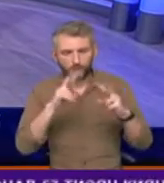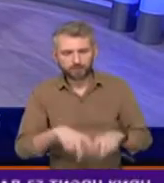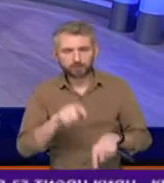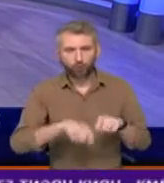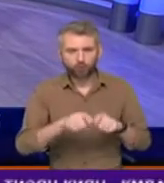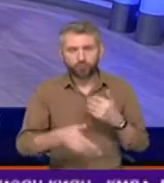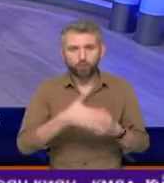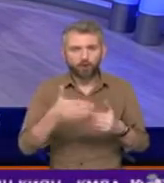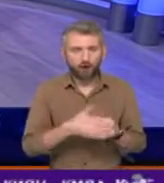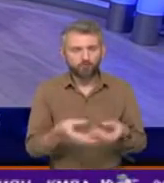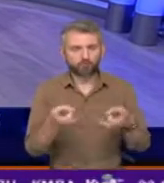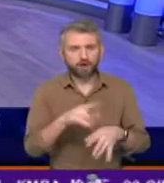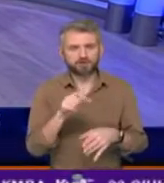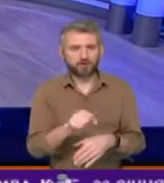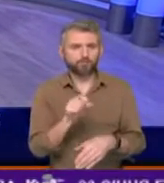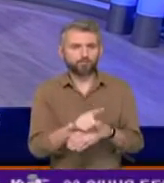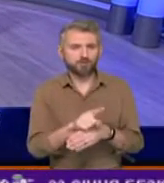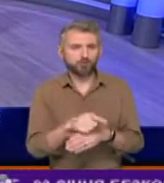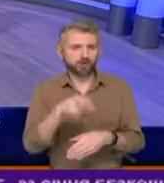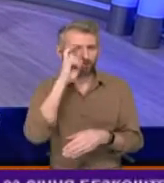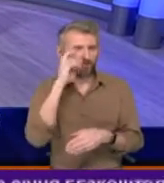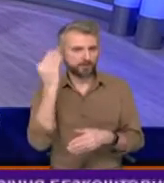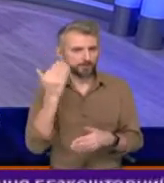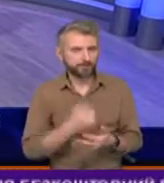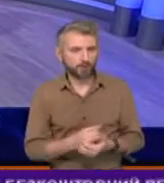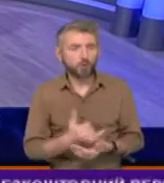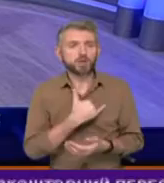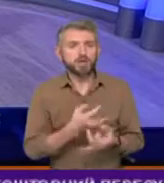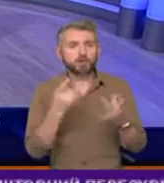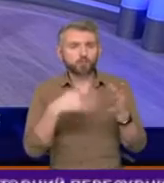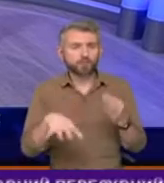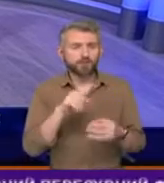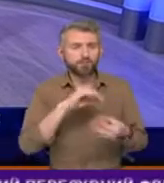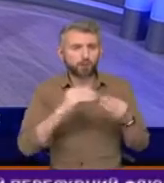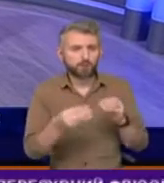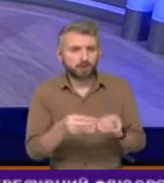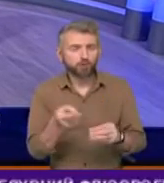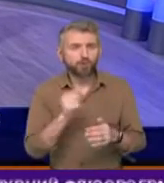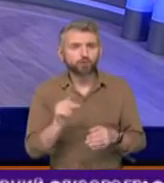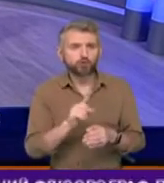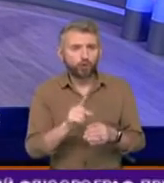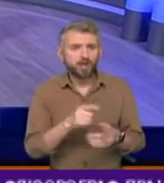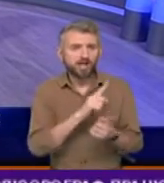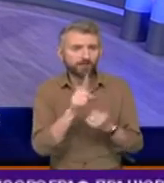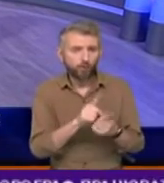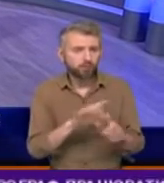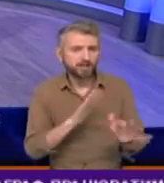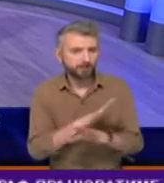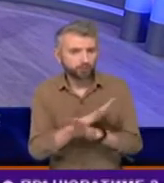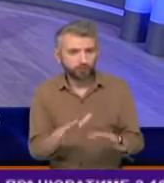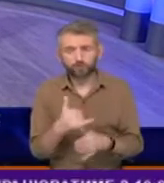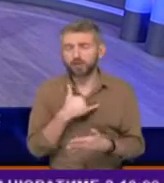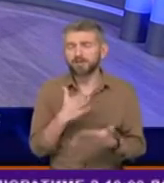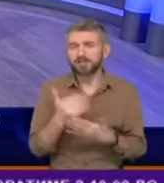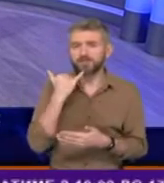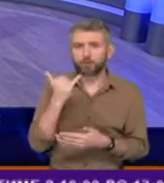і покарання лишається за функцією унітарної держави. Тобто у нас просто всі ті проблеми того, що децентралізація насправді не відбулася. У нас є телефонний